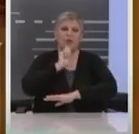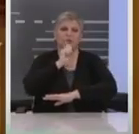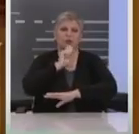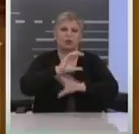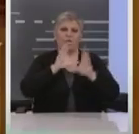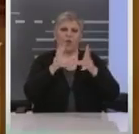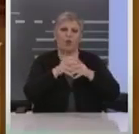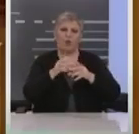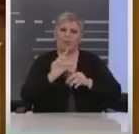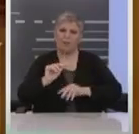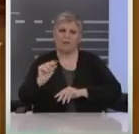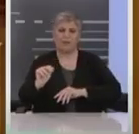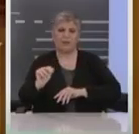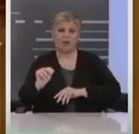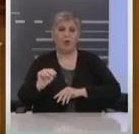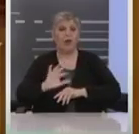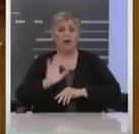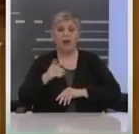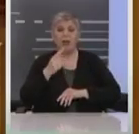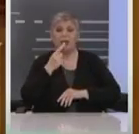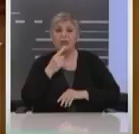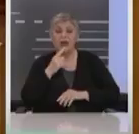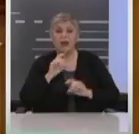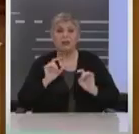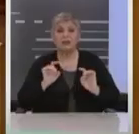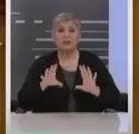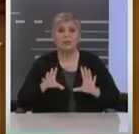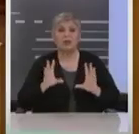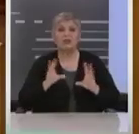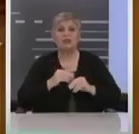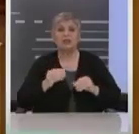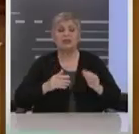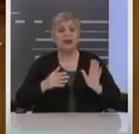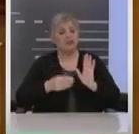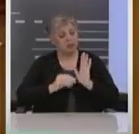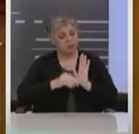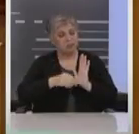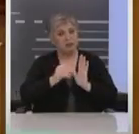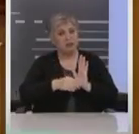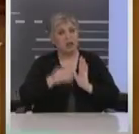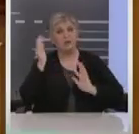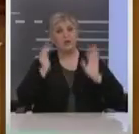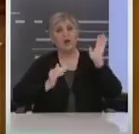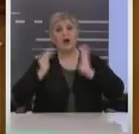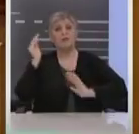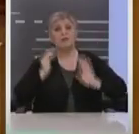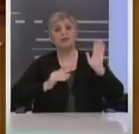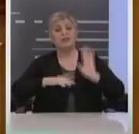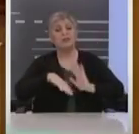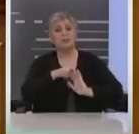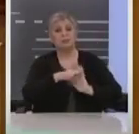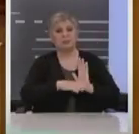μια κουβέντα για αμφισβήτηση της συμφωνίας και του προγράμματος το οποίο εμείς